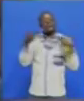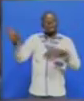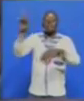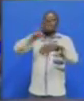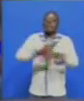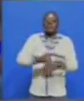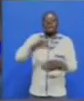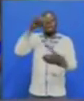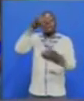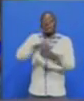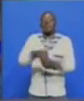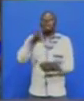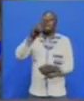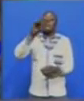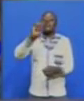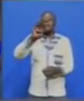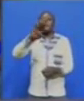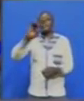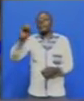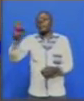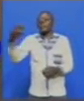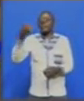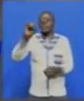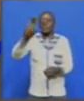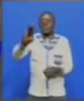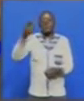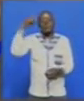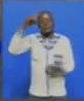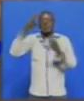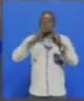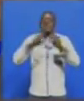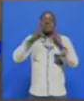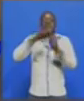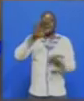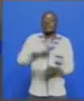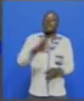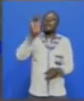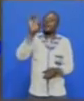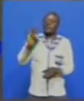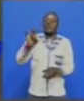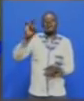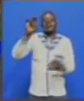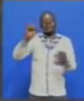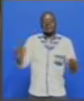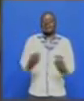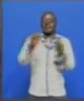dans les villes de Djébougou, Batié et bien entendu Gawa, ville hôte du 57e anniversaire de l'indépendance du Burkina